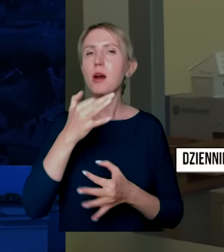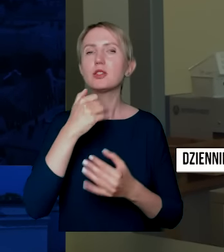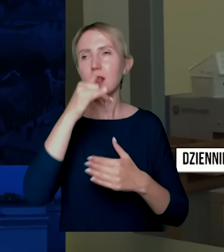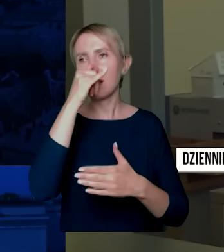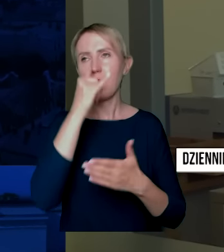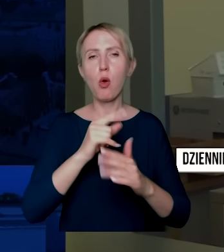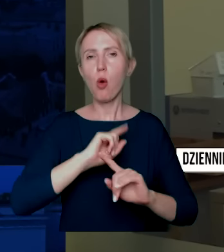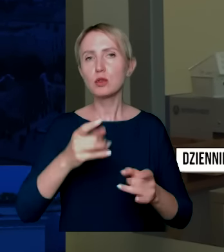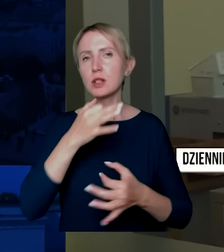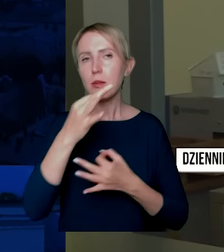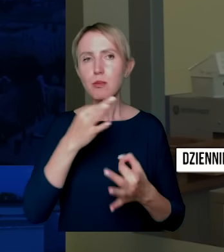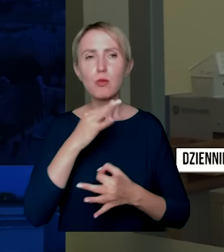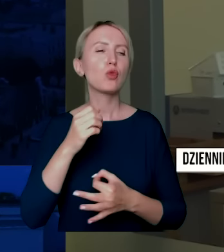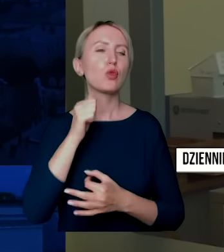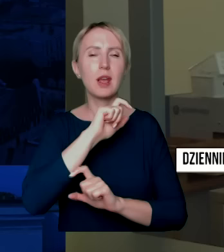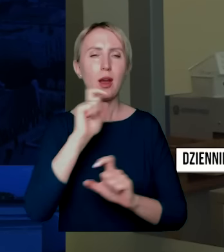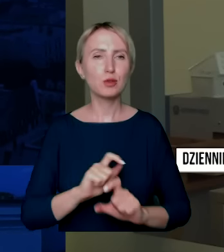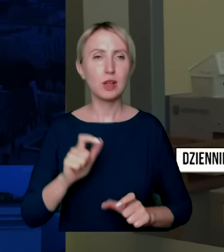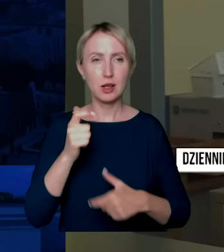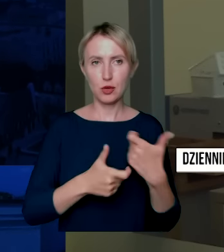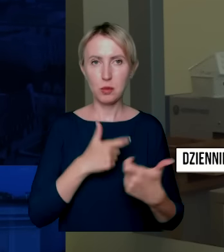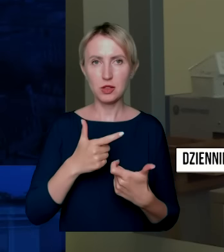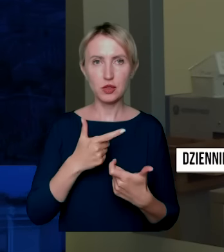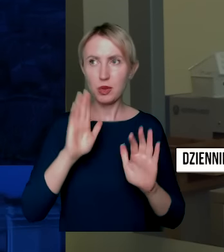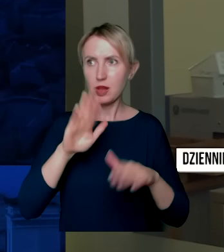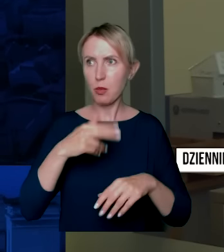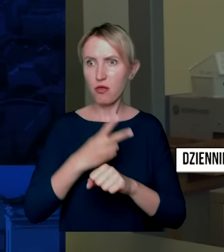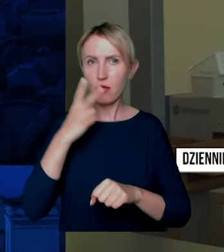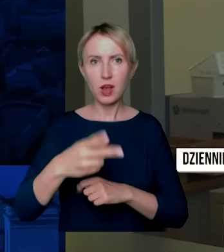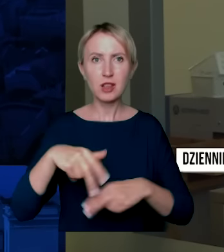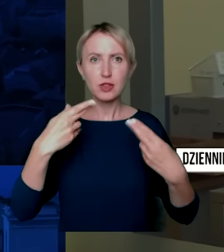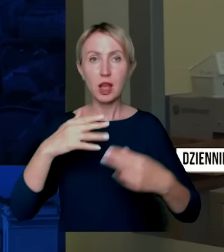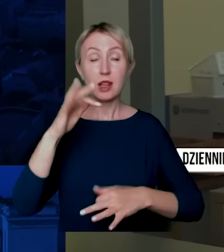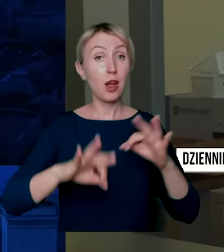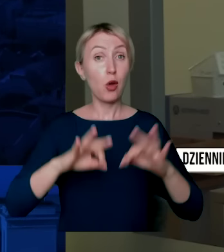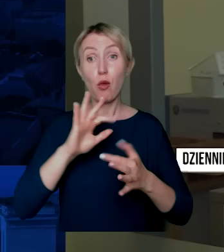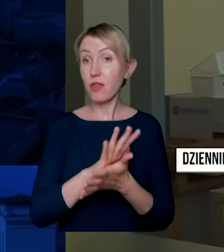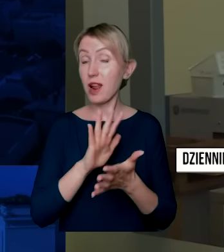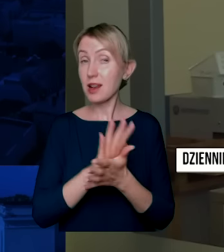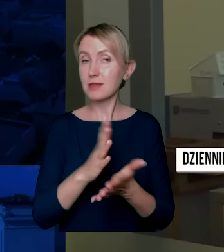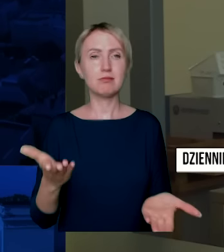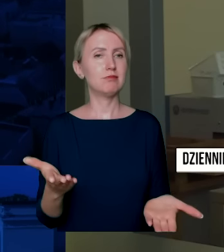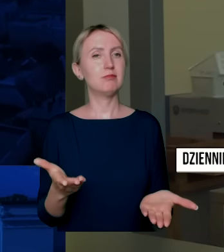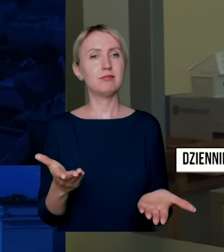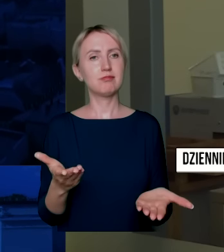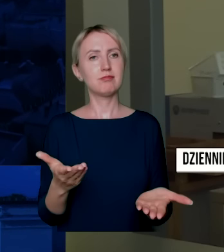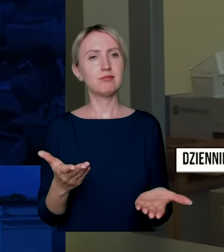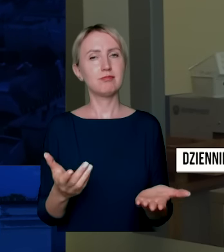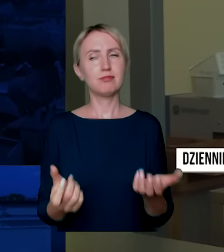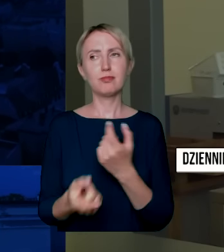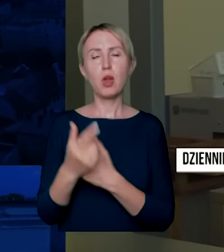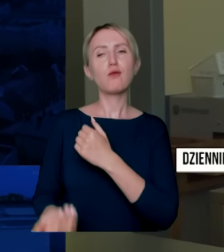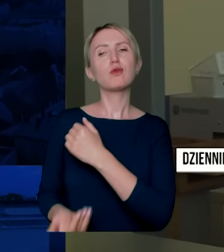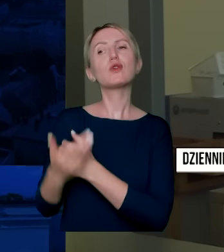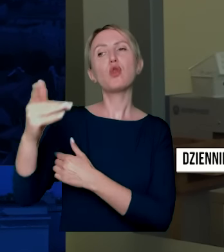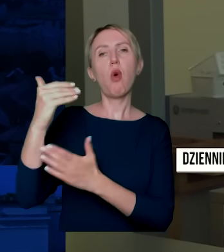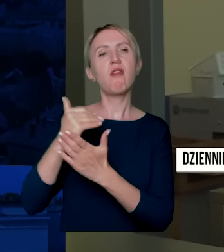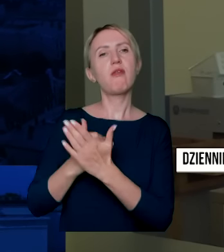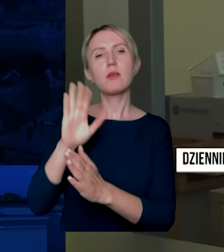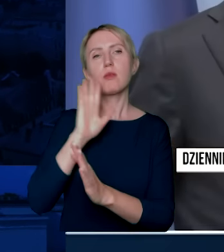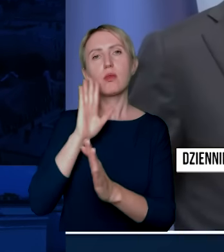mierzymy praktycznie cały czas, ale żeby nie wpuszczać dziennikarzy na konferencję prasową, no to są absolutnie wschodnie standardy, za które i cały CIR, i